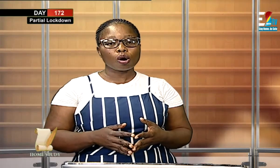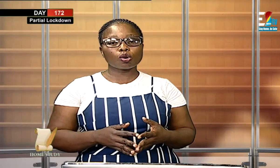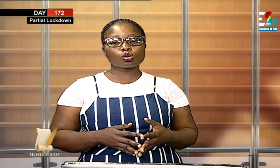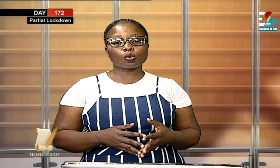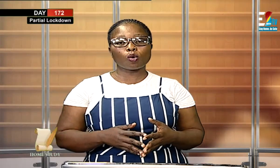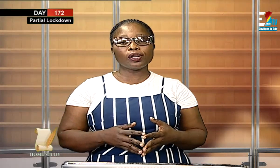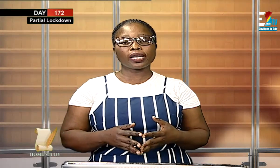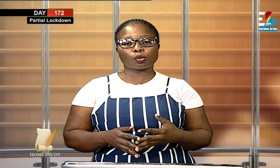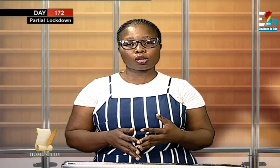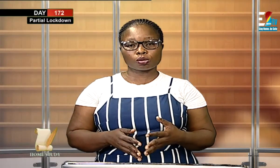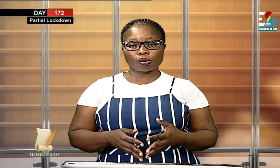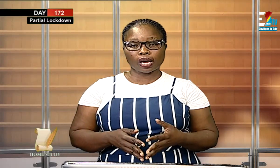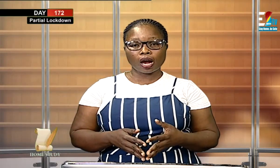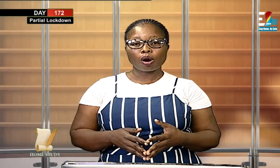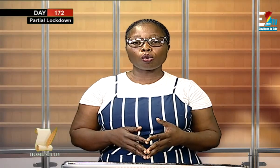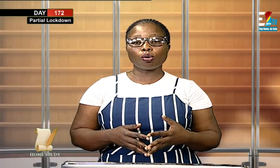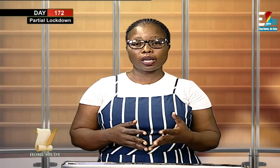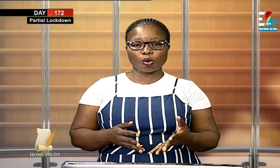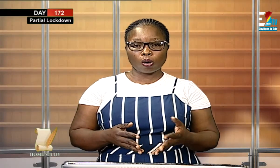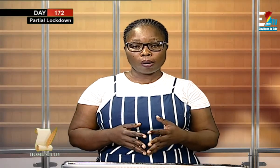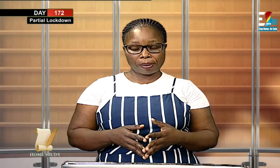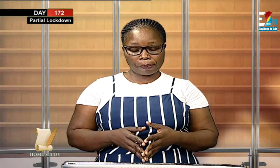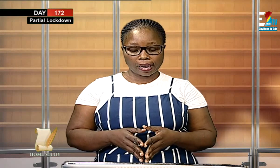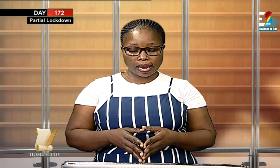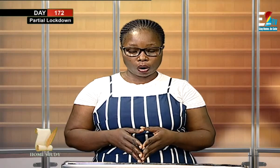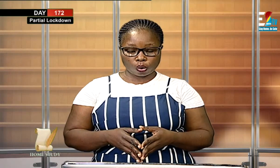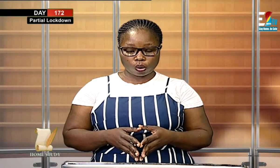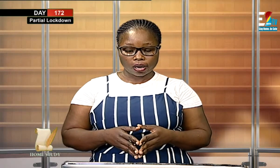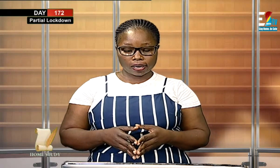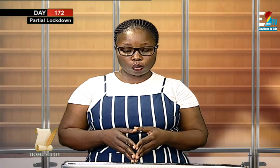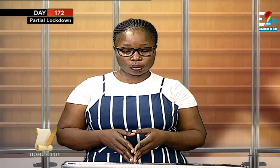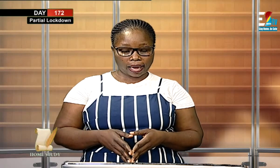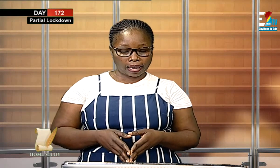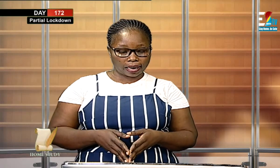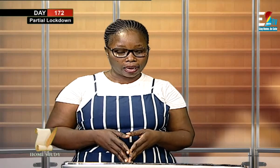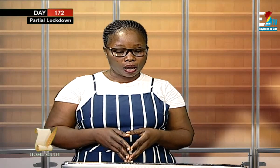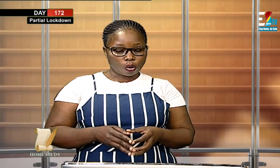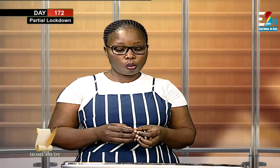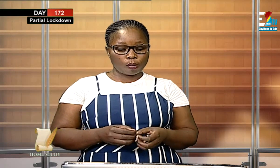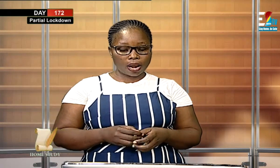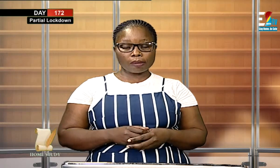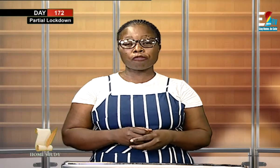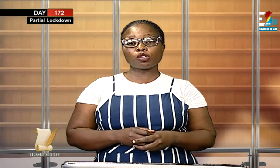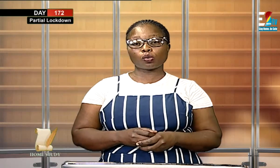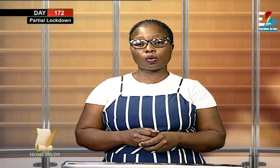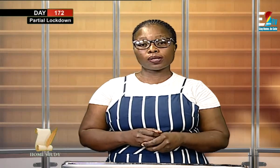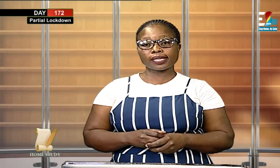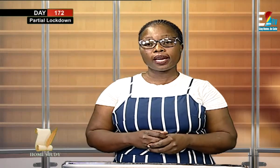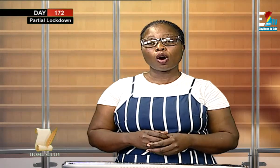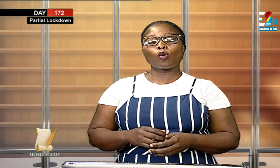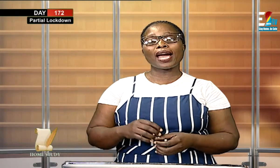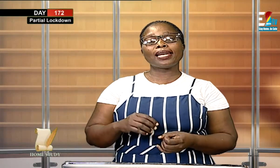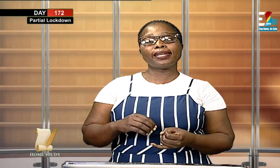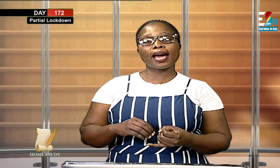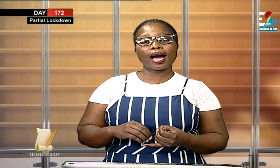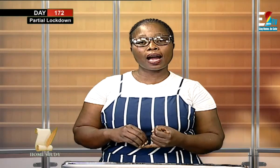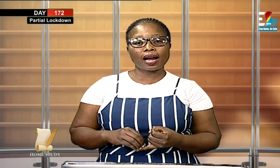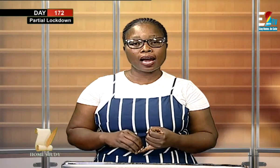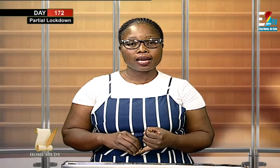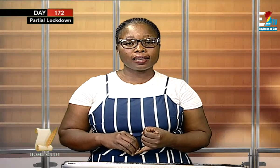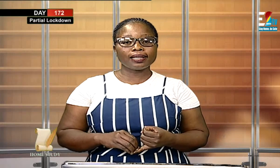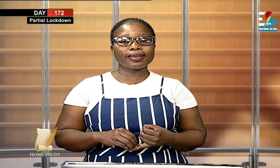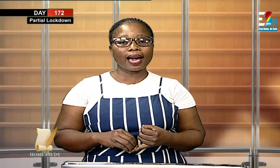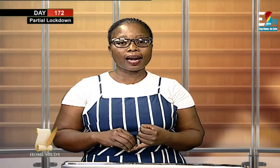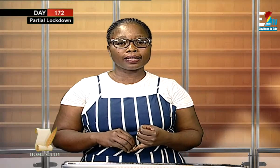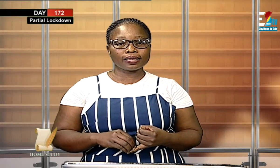sihloko losuke uniketwe sona kulelo phepha lakho lekucala. khumbula ke mfundzi wekuthi